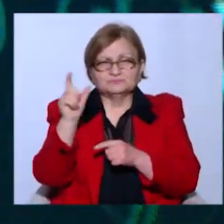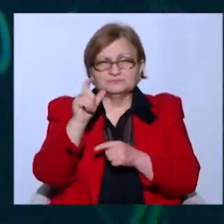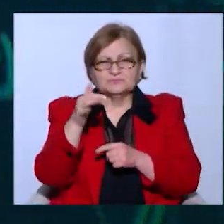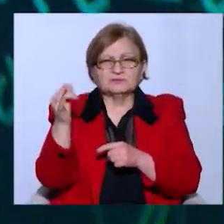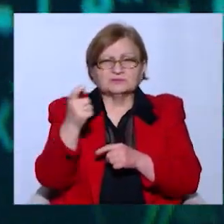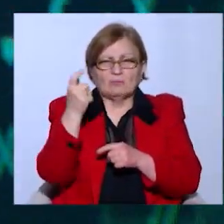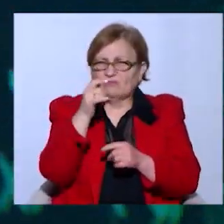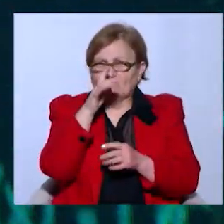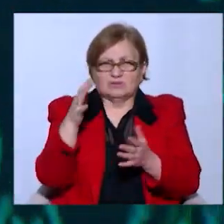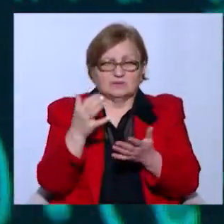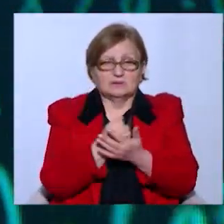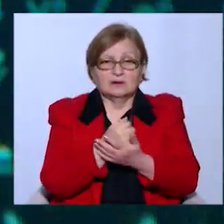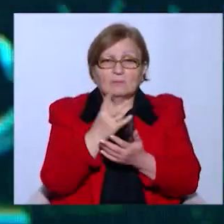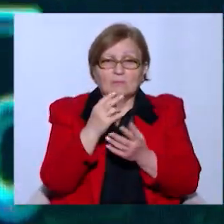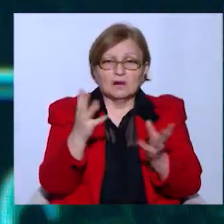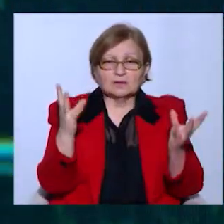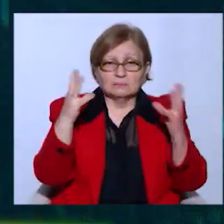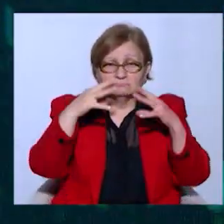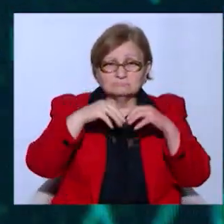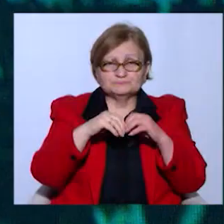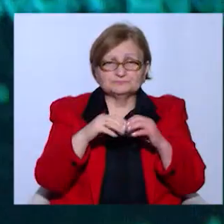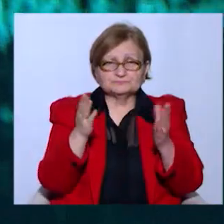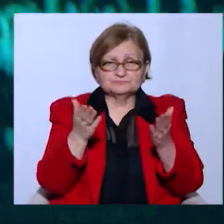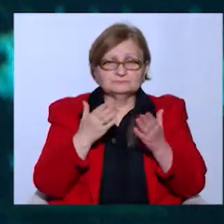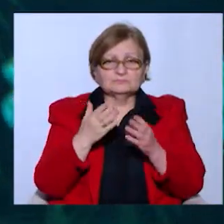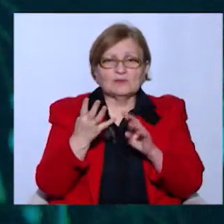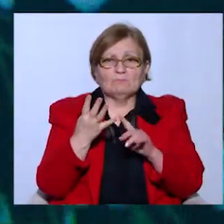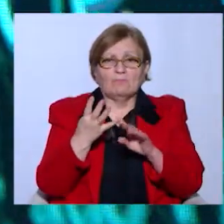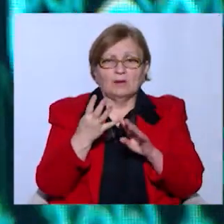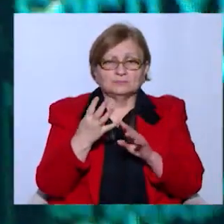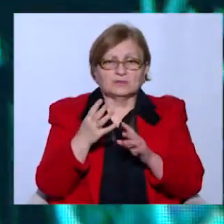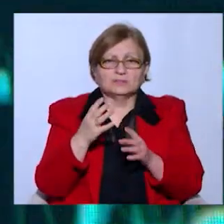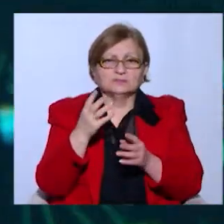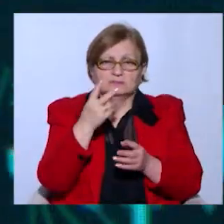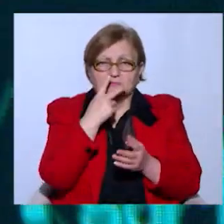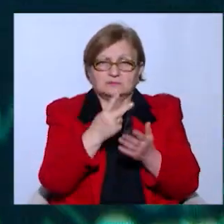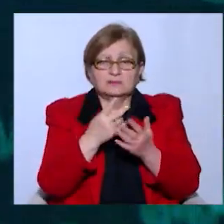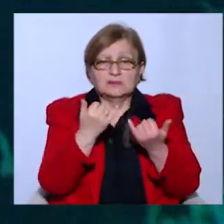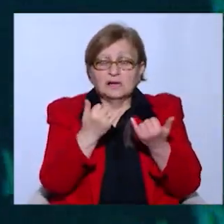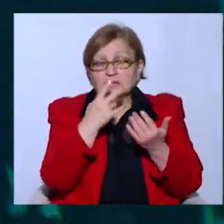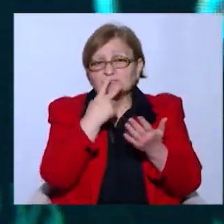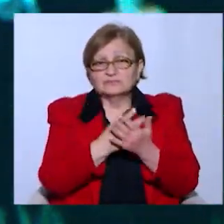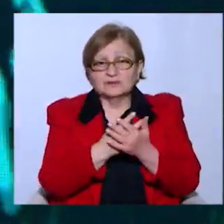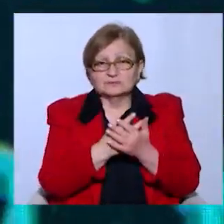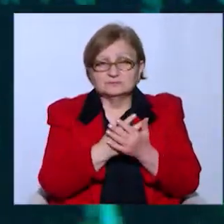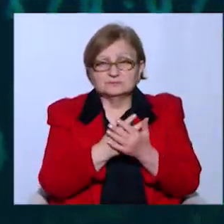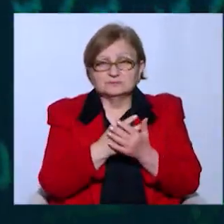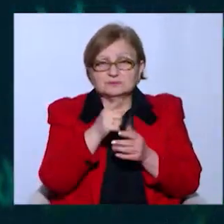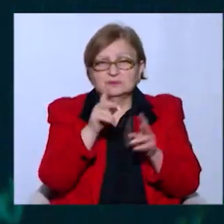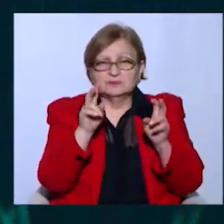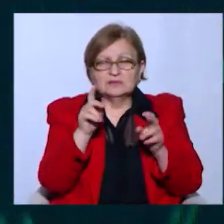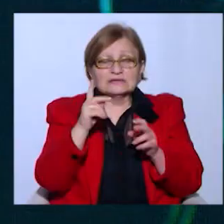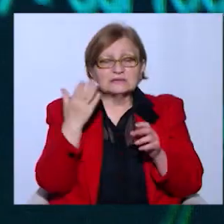იპოვიდით, მაგრამ ზუსტად იმ კომბინაციას მიიღებთ, რომელიც დაგათვლევინებთ მეოთხე წევრის ფორმულას. მაგრამ მოდი აქ იმ აღნიშნული